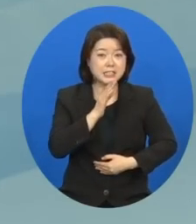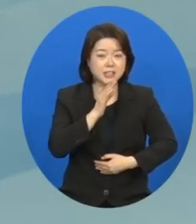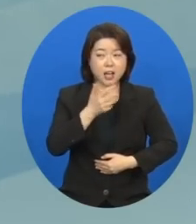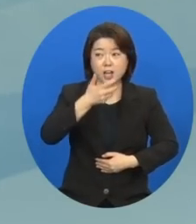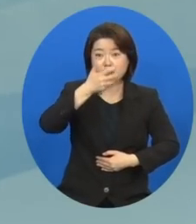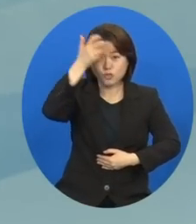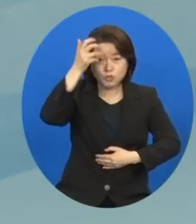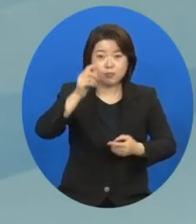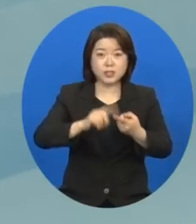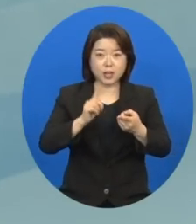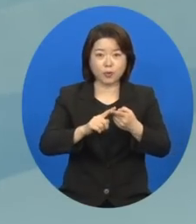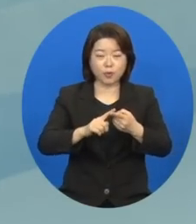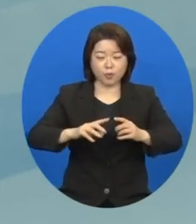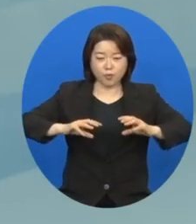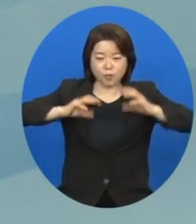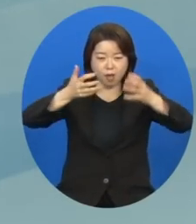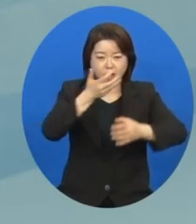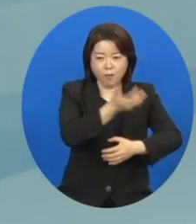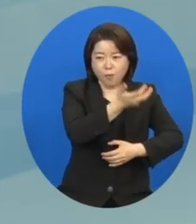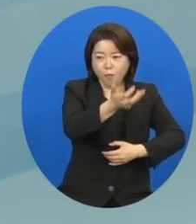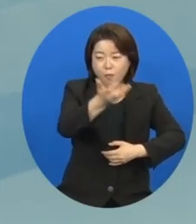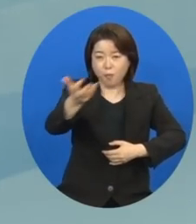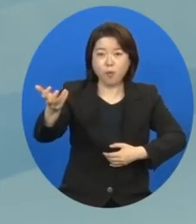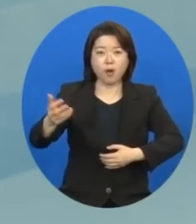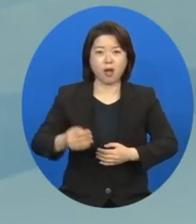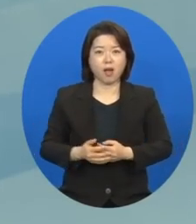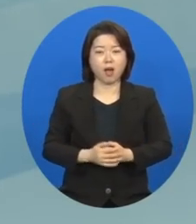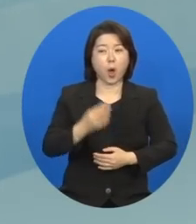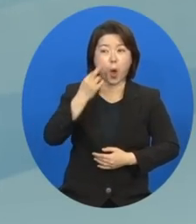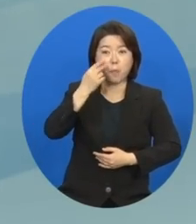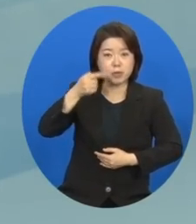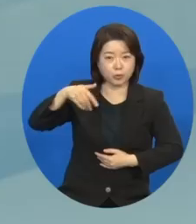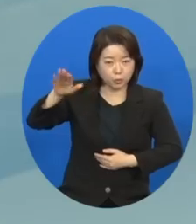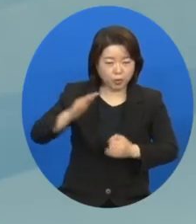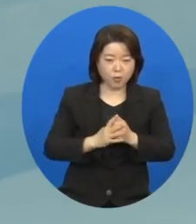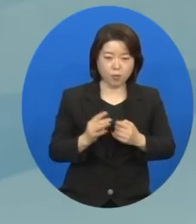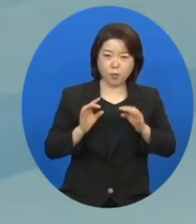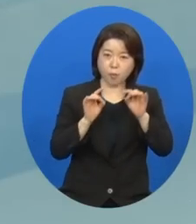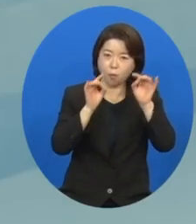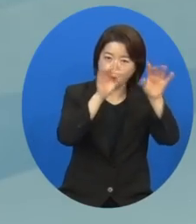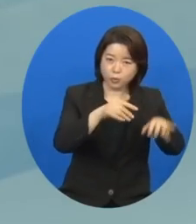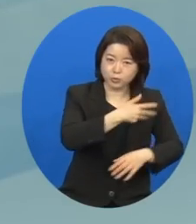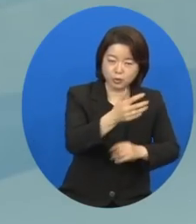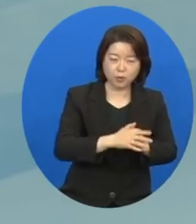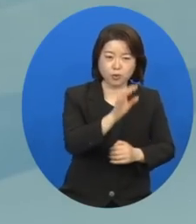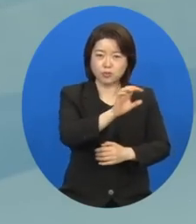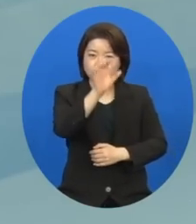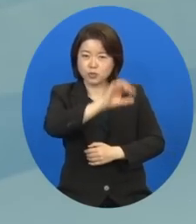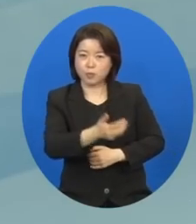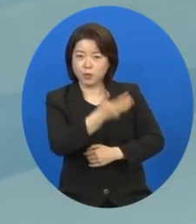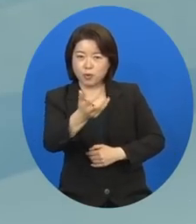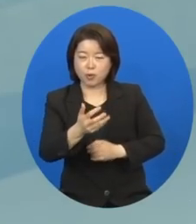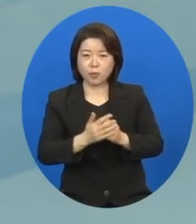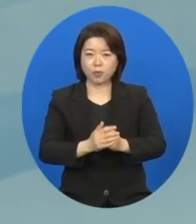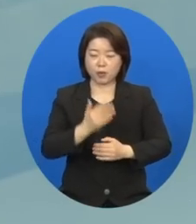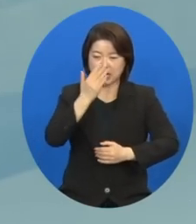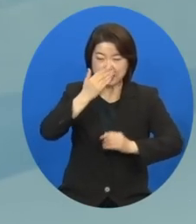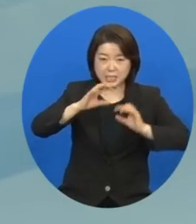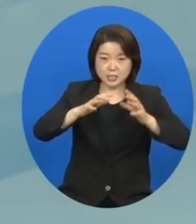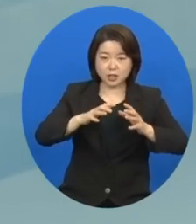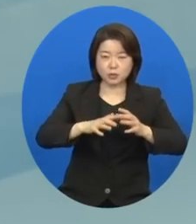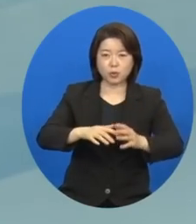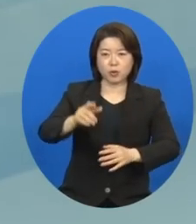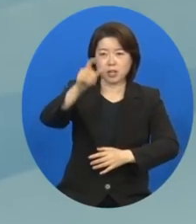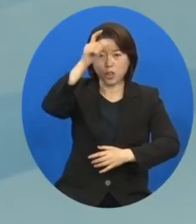꿈대로 전 세계를 돌아다닙니다. 미국도, 호주도, 유럽도, 이스라엘도,